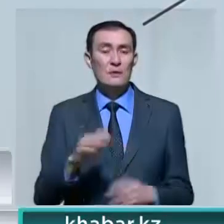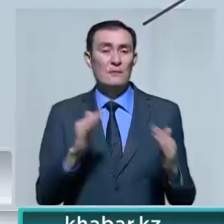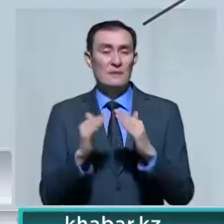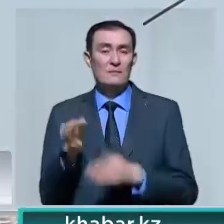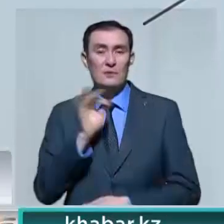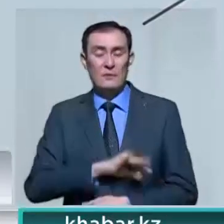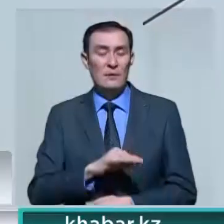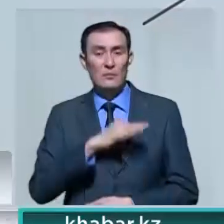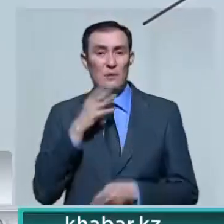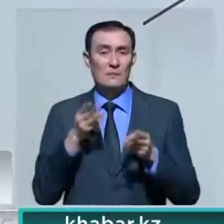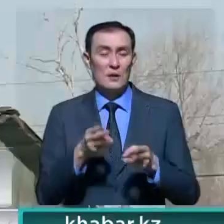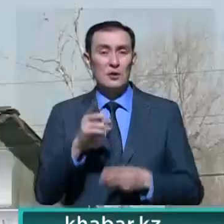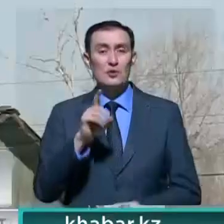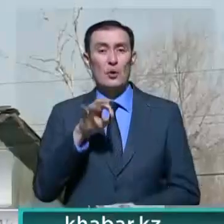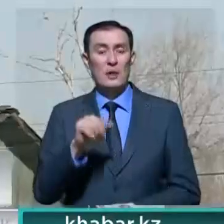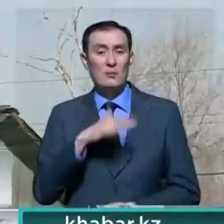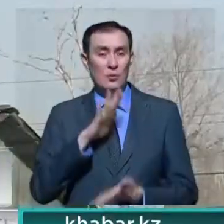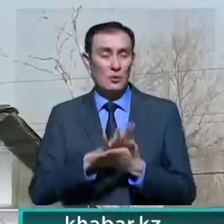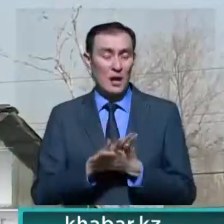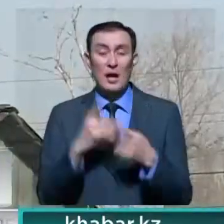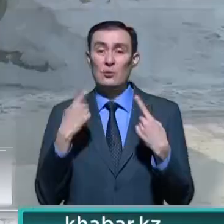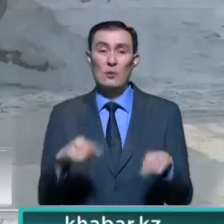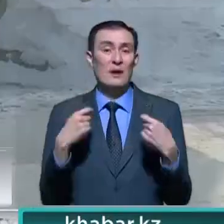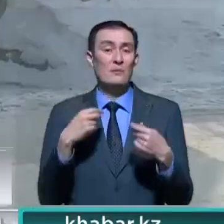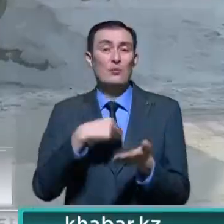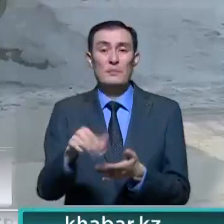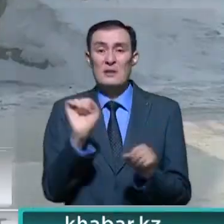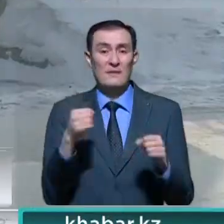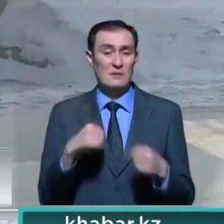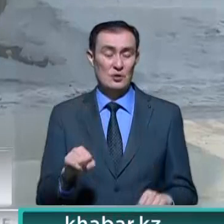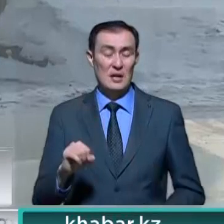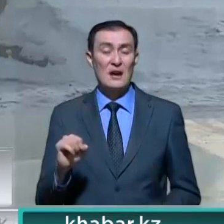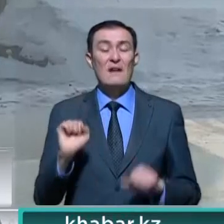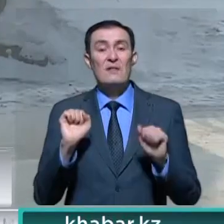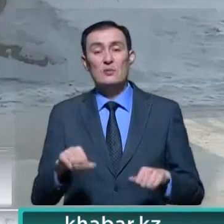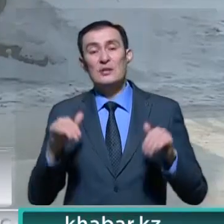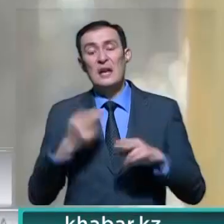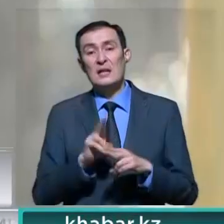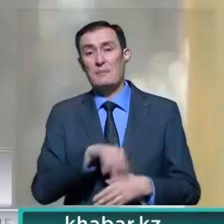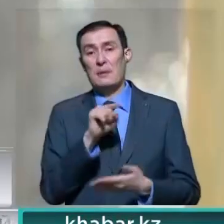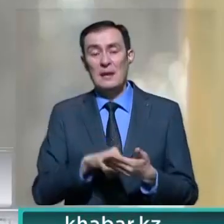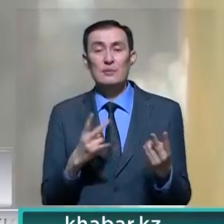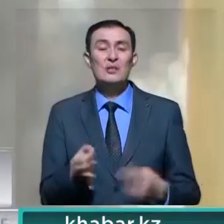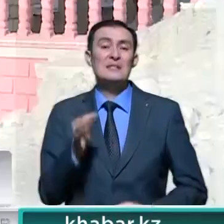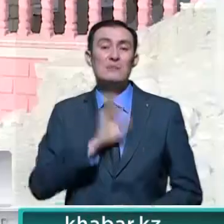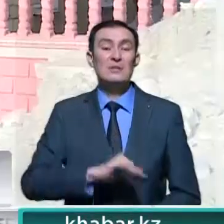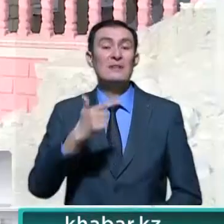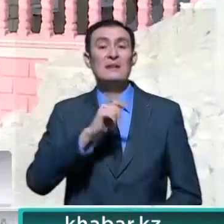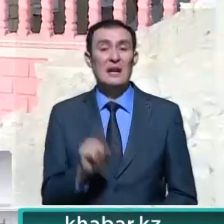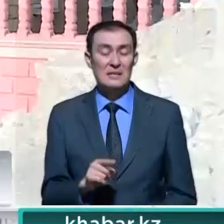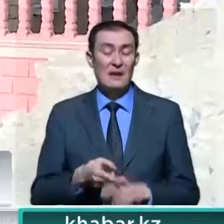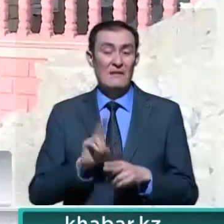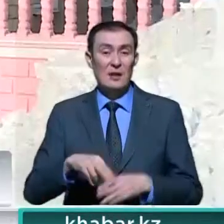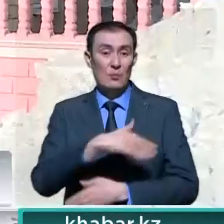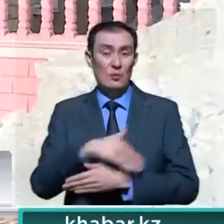с высокими показателями зольности. Другого на рынке практически нет. Едва ли не единственный способ решения проблемы – переход на газ. В этом